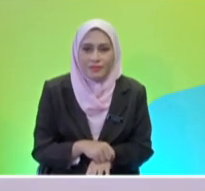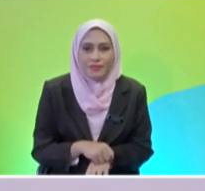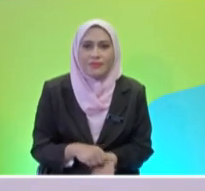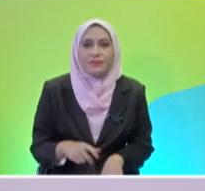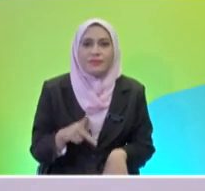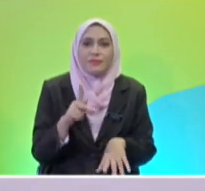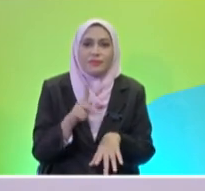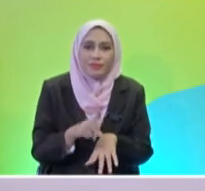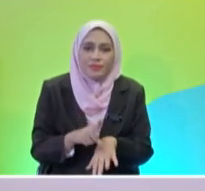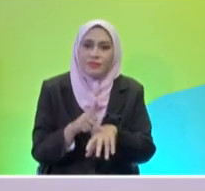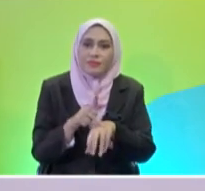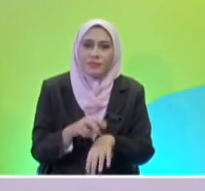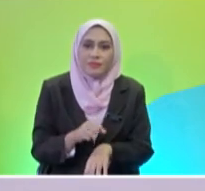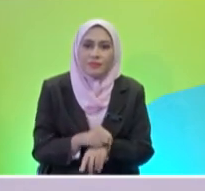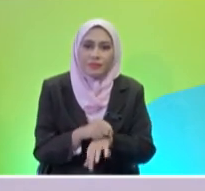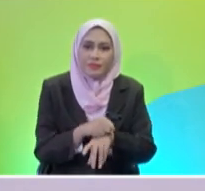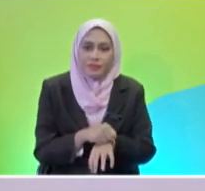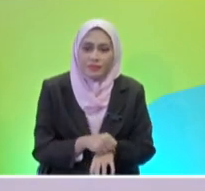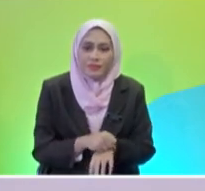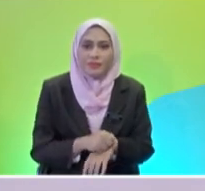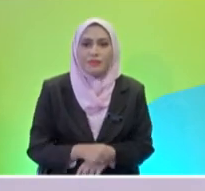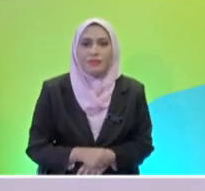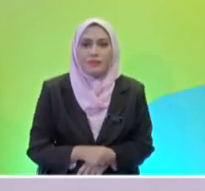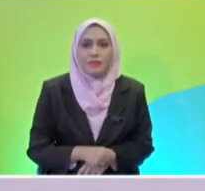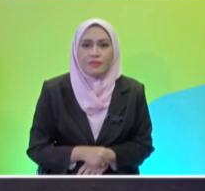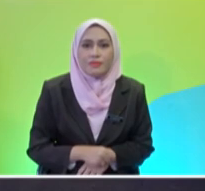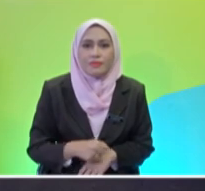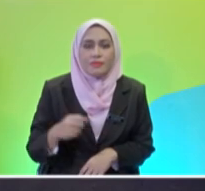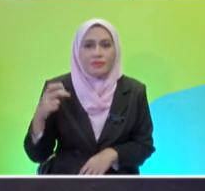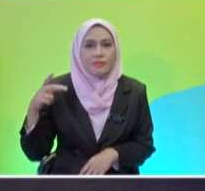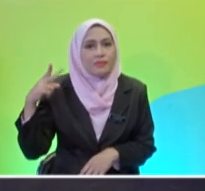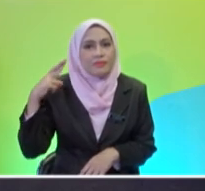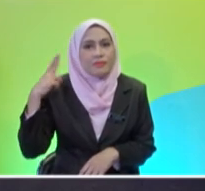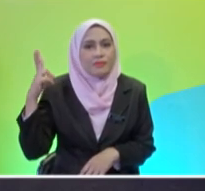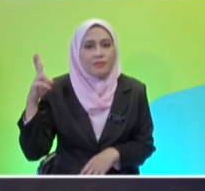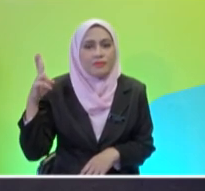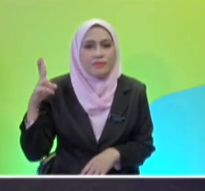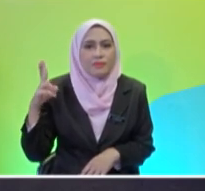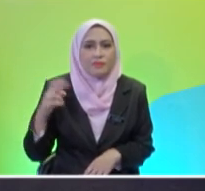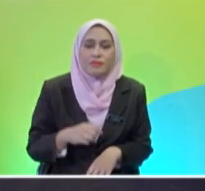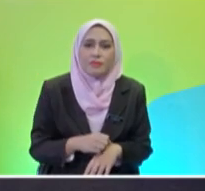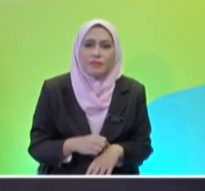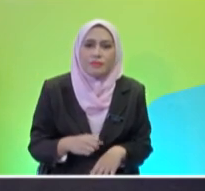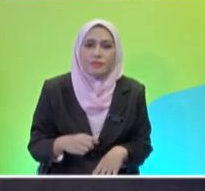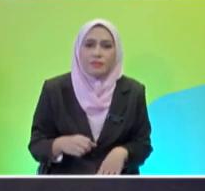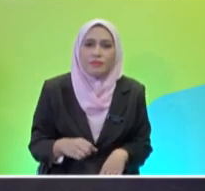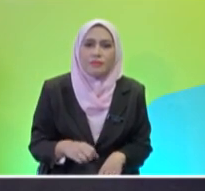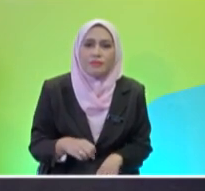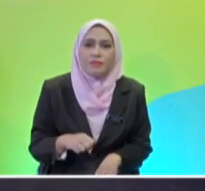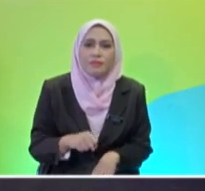tak serangga lain yang Ria rasa Ria tahu? Okey, kalau semut serangga ke cikgu? Yes,